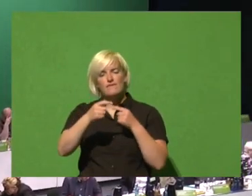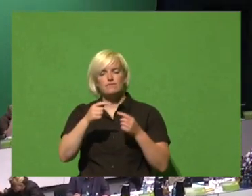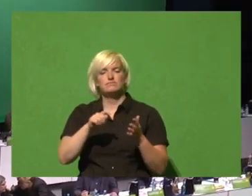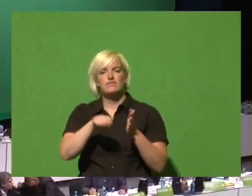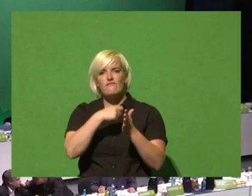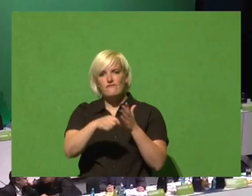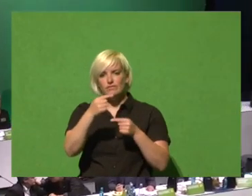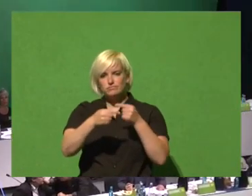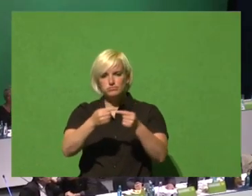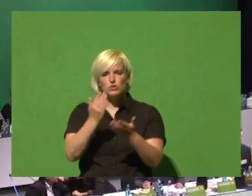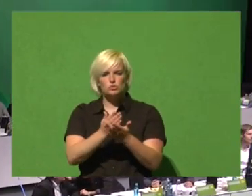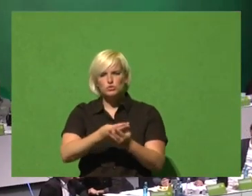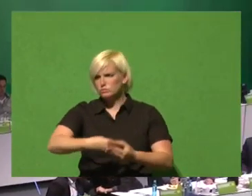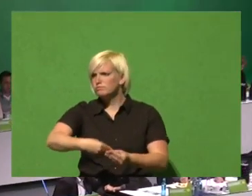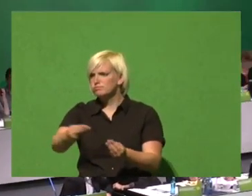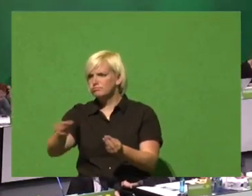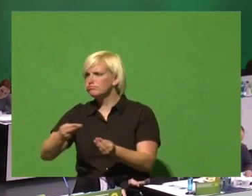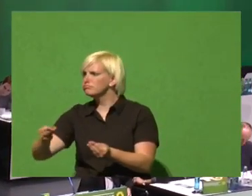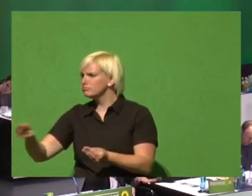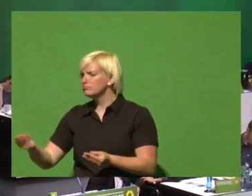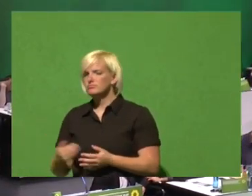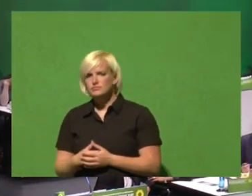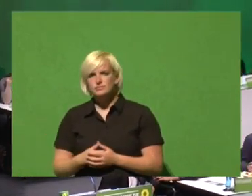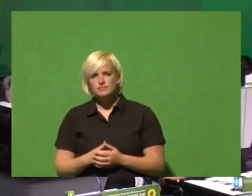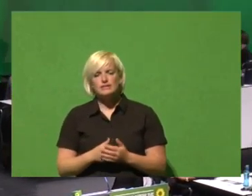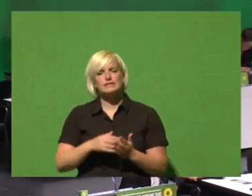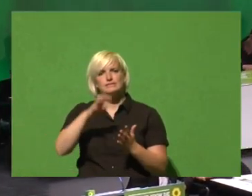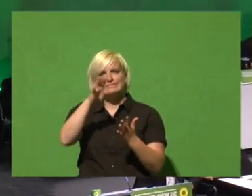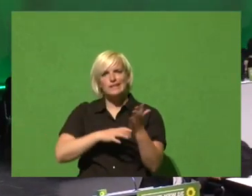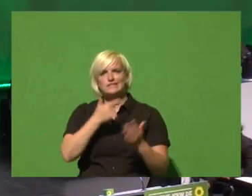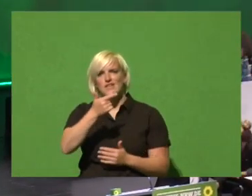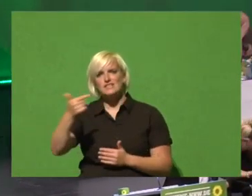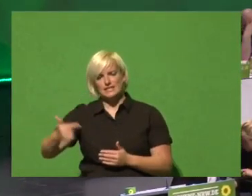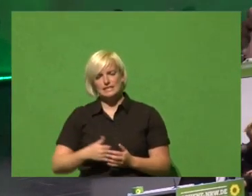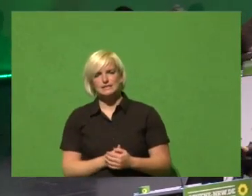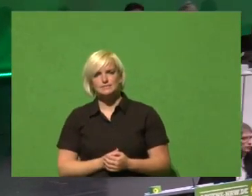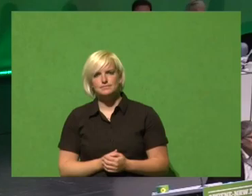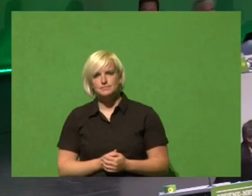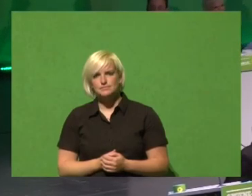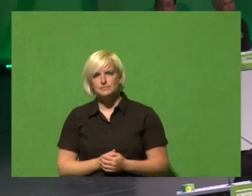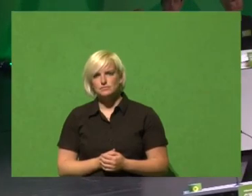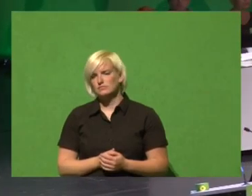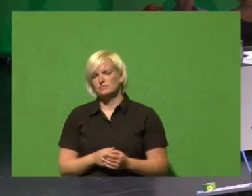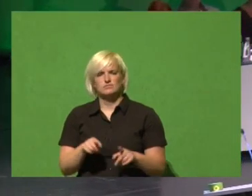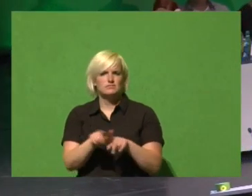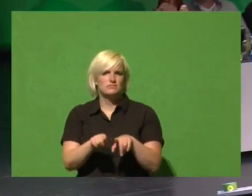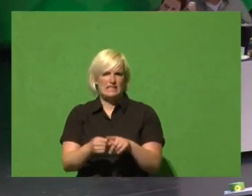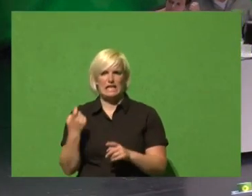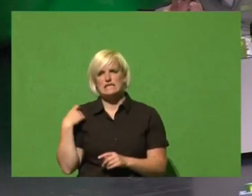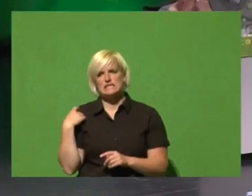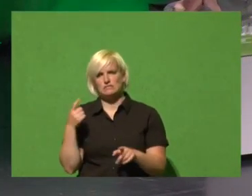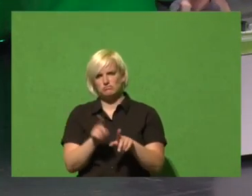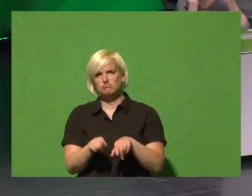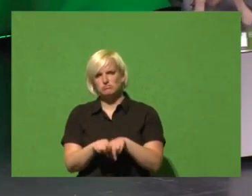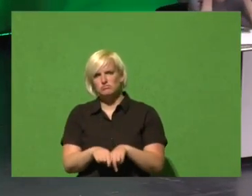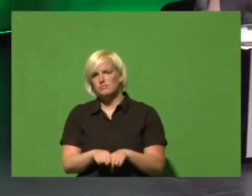den Tischvorlagen und ihr findet es dort auf Seite 22. Es ist im Grunde ganz genauso wie gestern, also